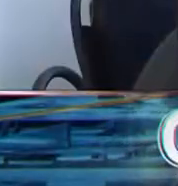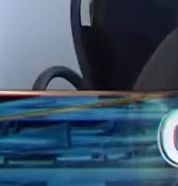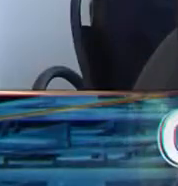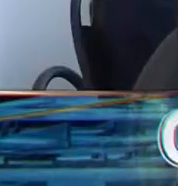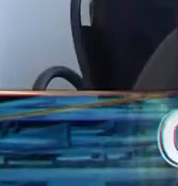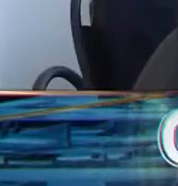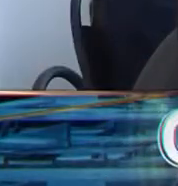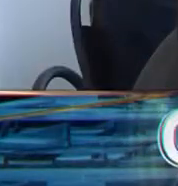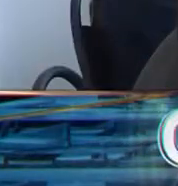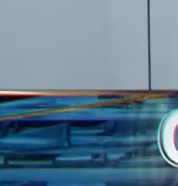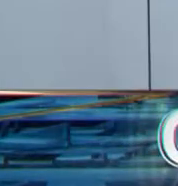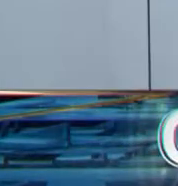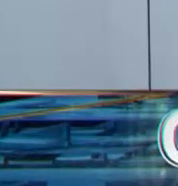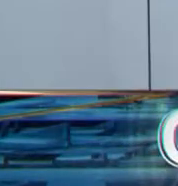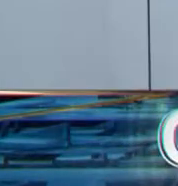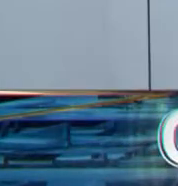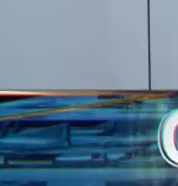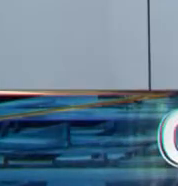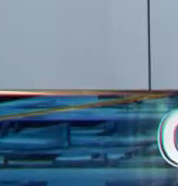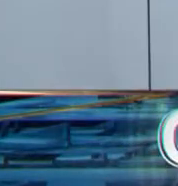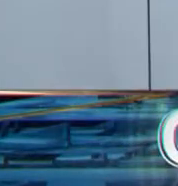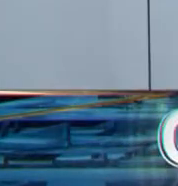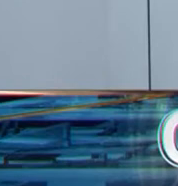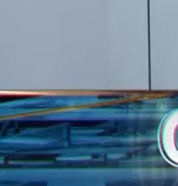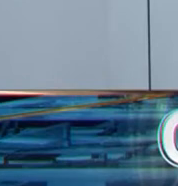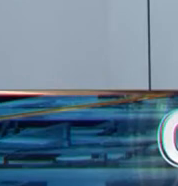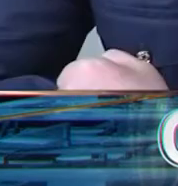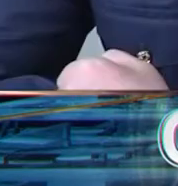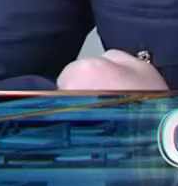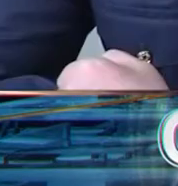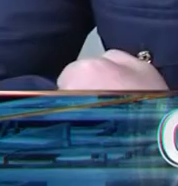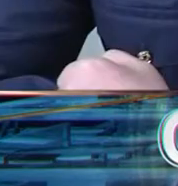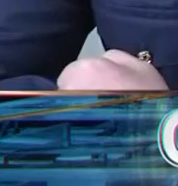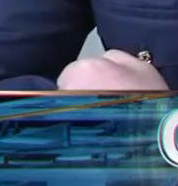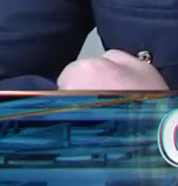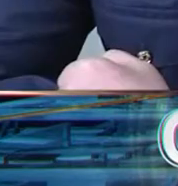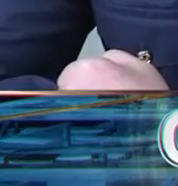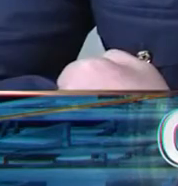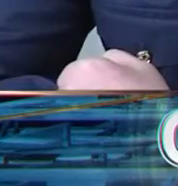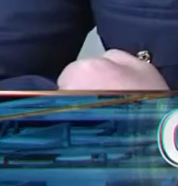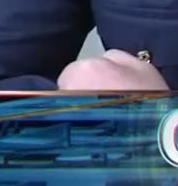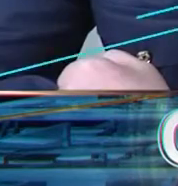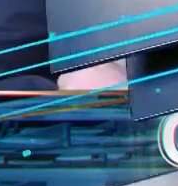народный блюститель районный блогер помог выявить сбыт контрафактной алкогольной продукции